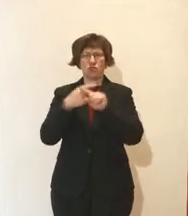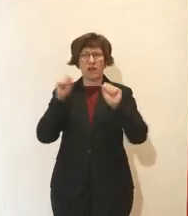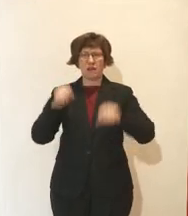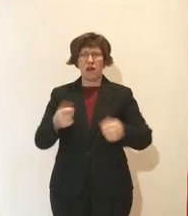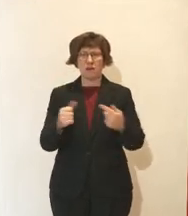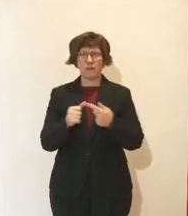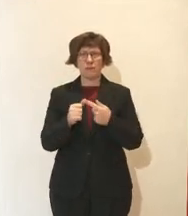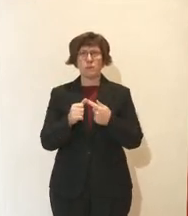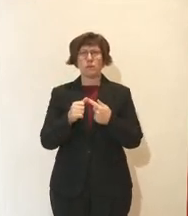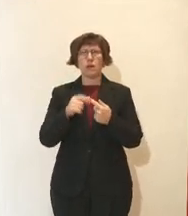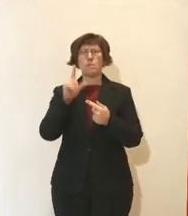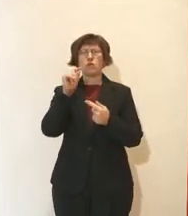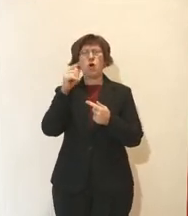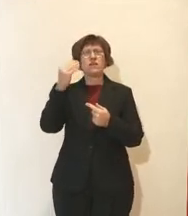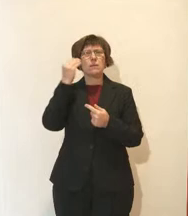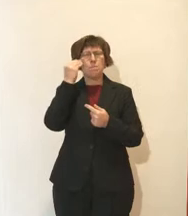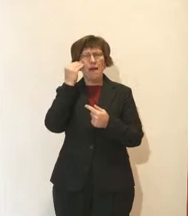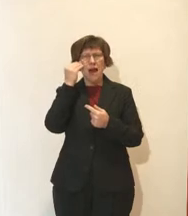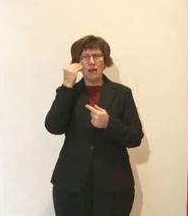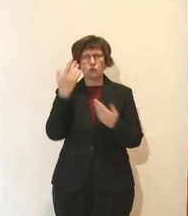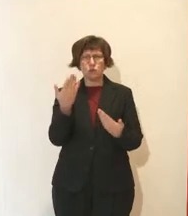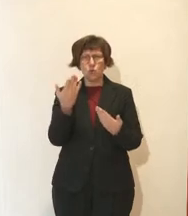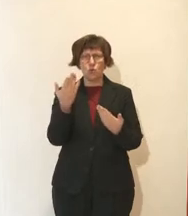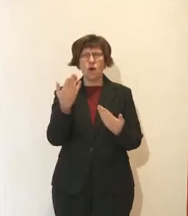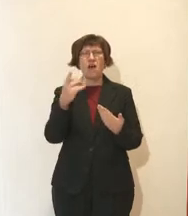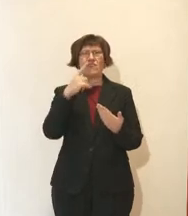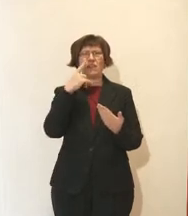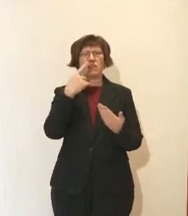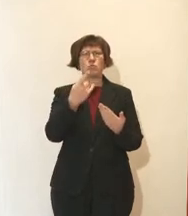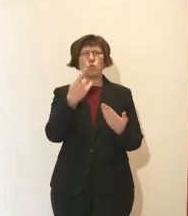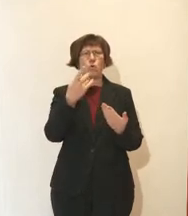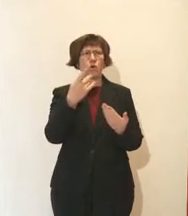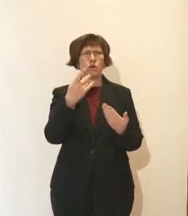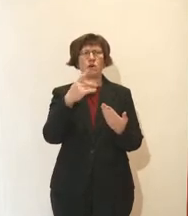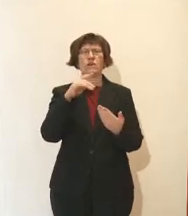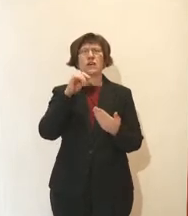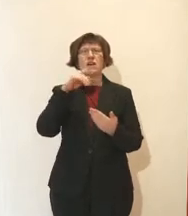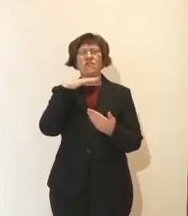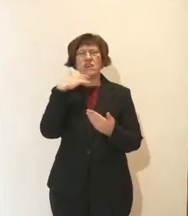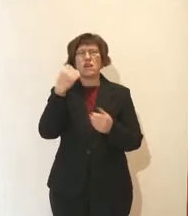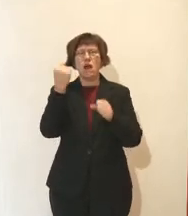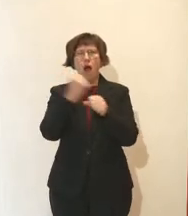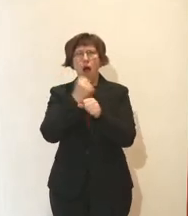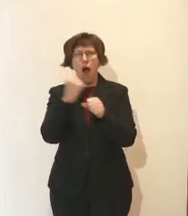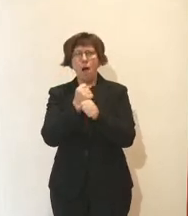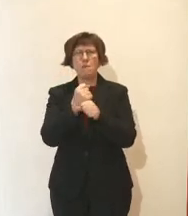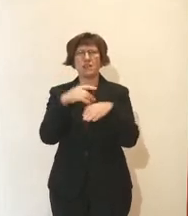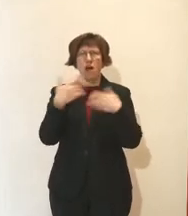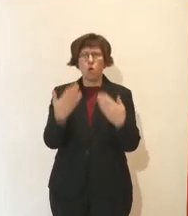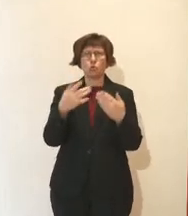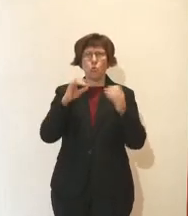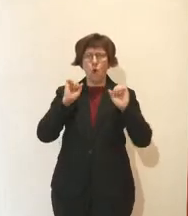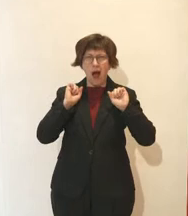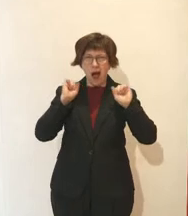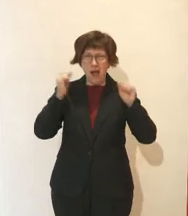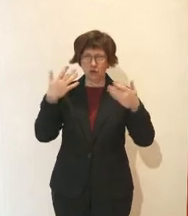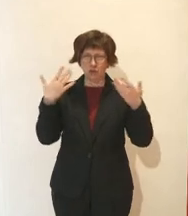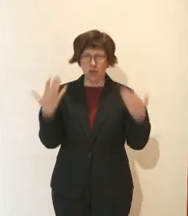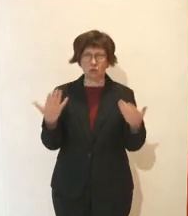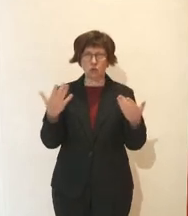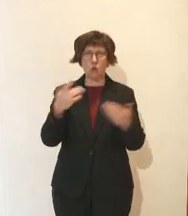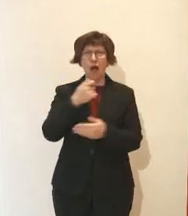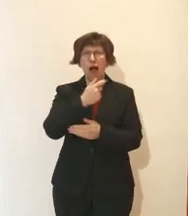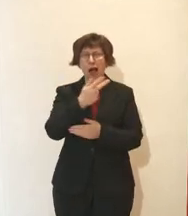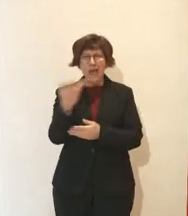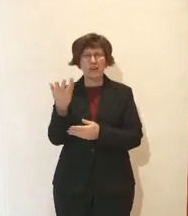denn das merken wir ja wenn wir in diesen tagen sehen wie viele arbeiten auch wir mit großer anstrengung war einige tun ist